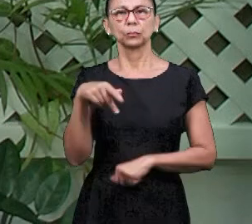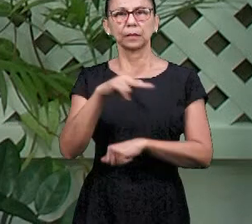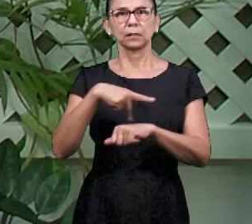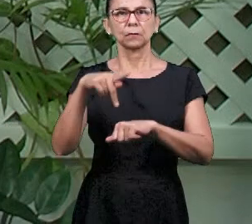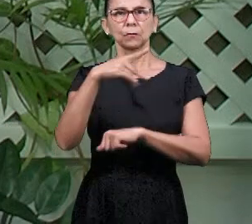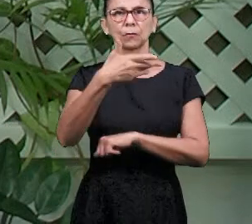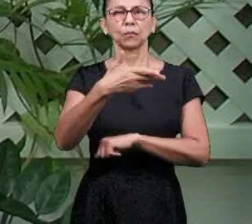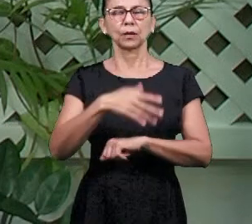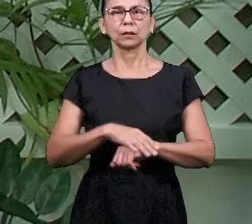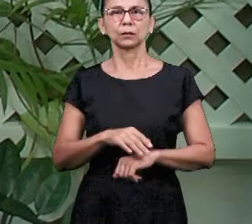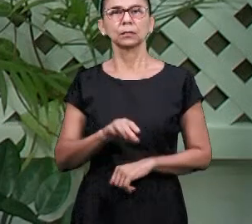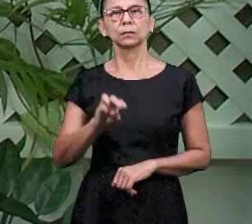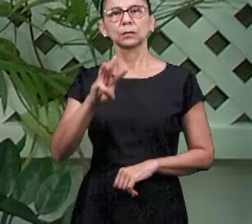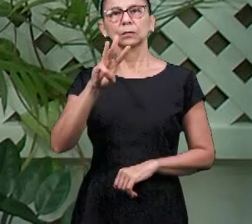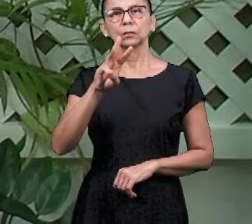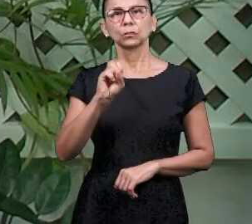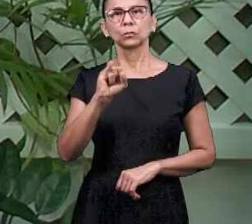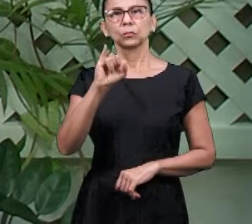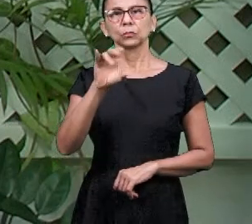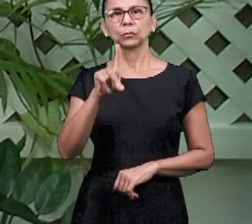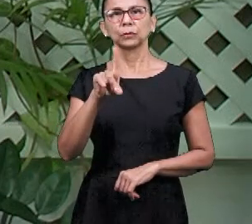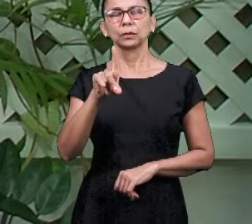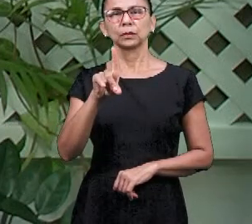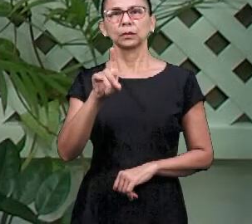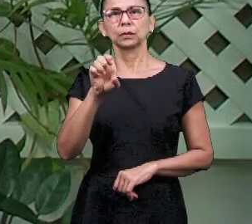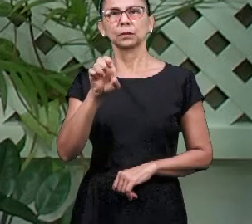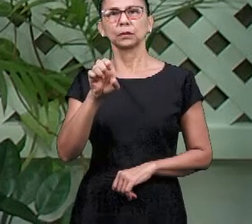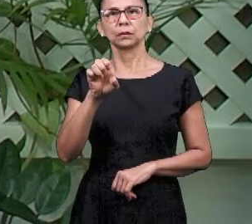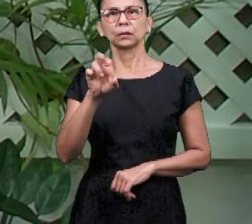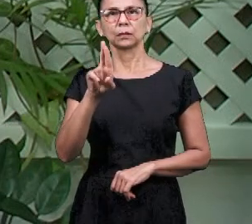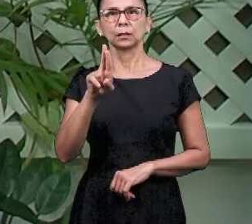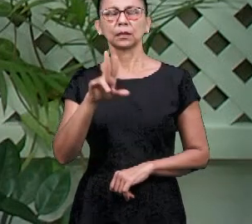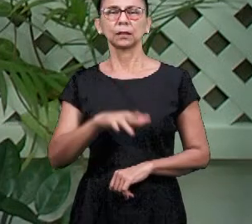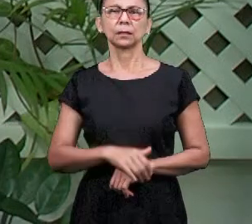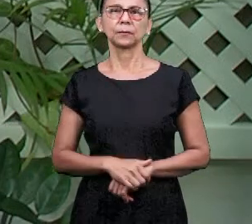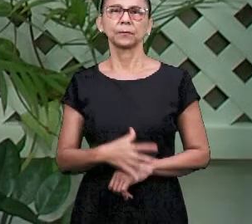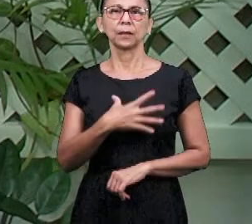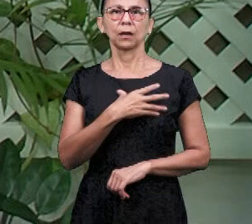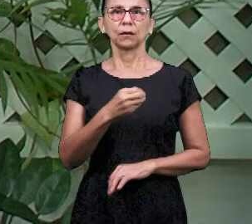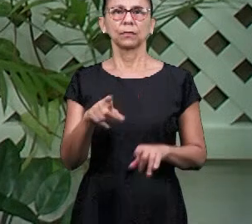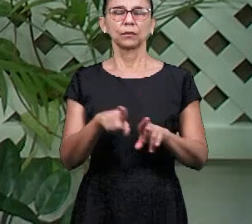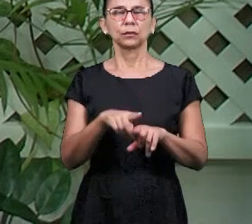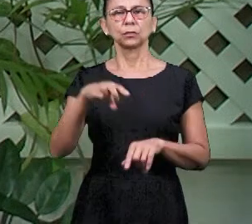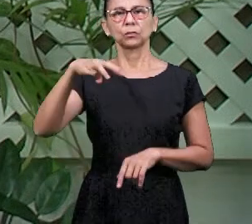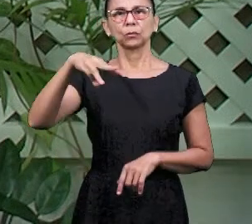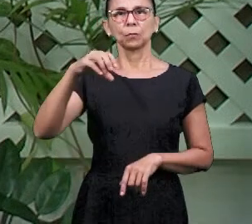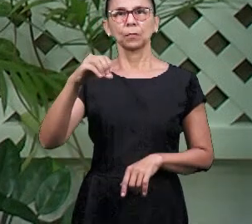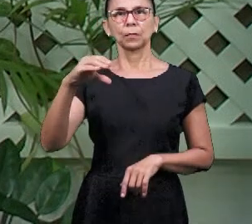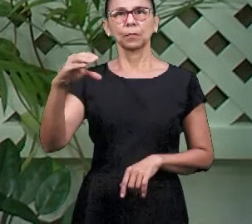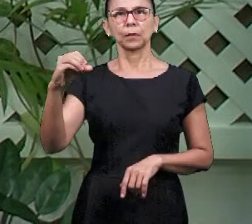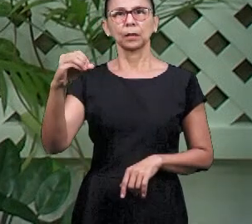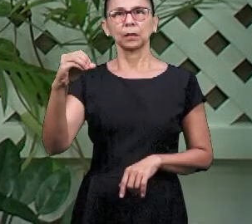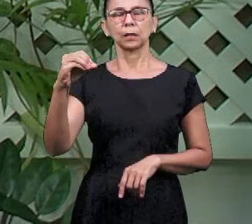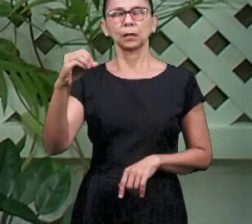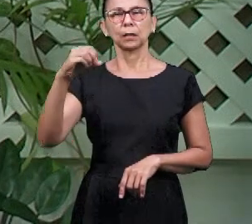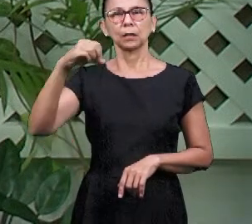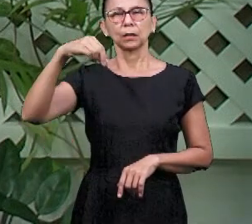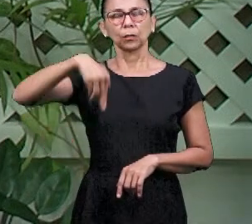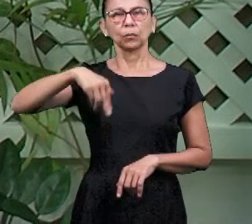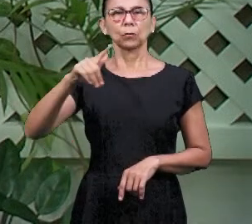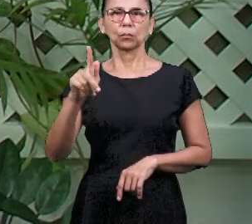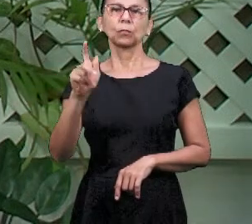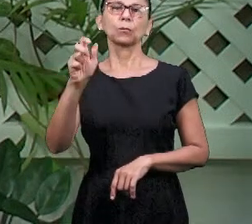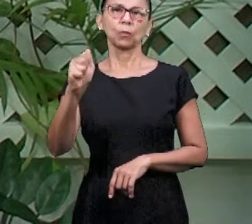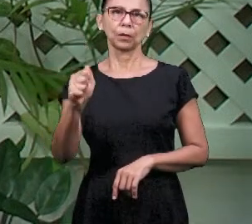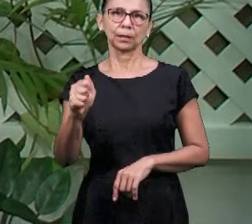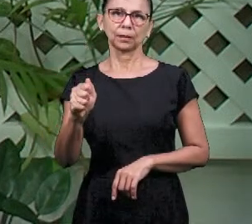ou un homme, ou un personnage. Non, nous sommes engagés à suivre cette direction, c'est la direction de